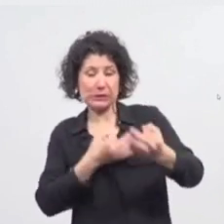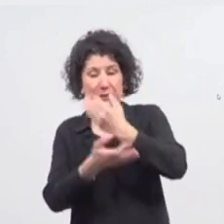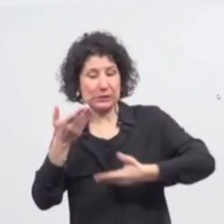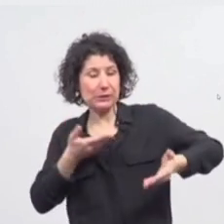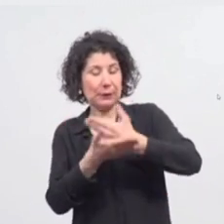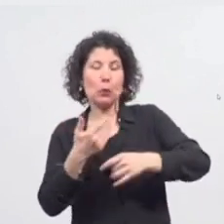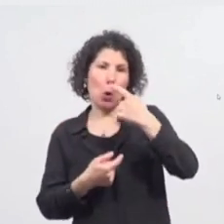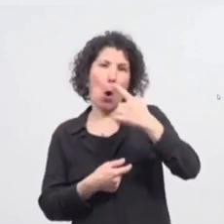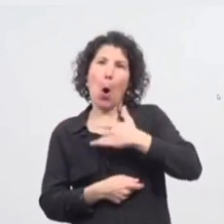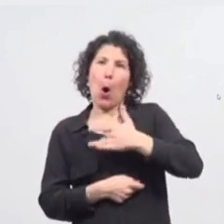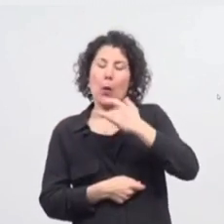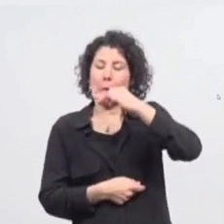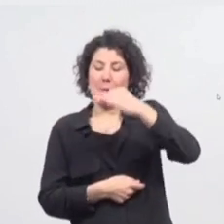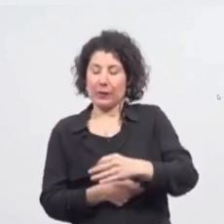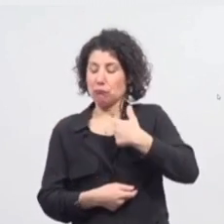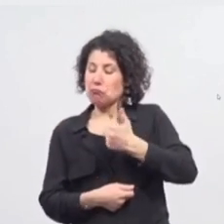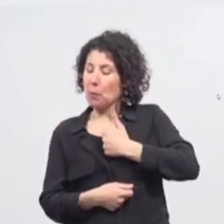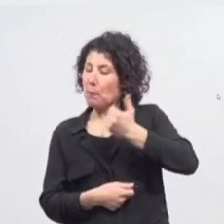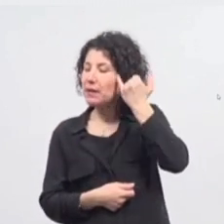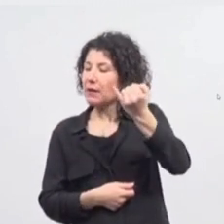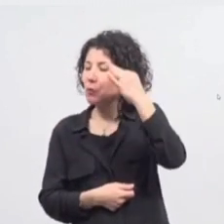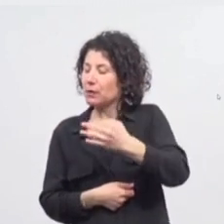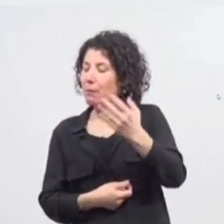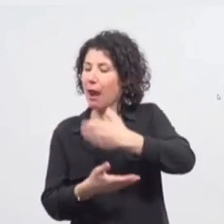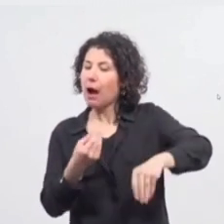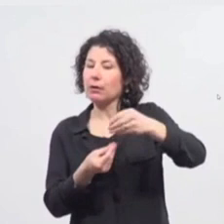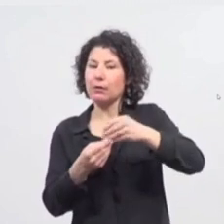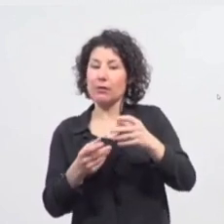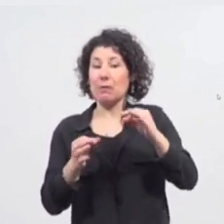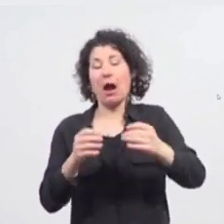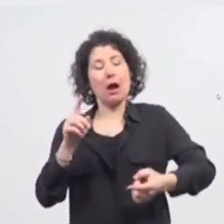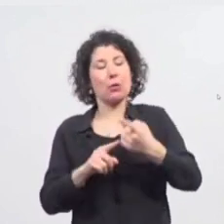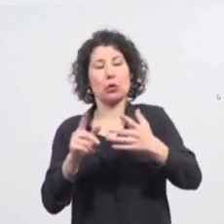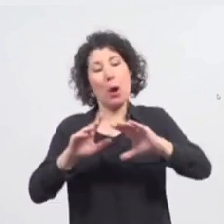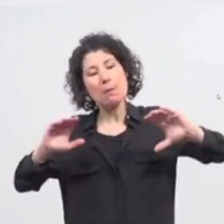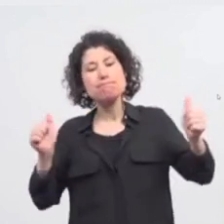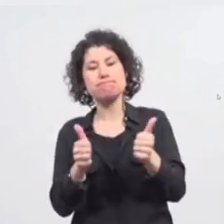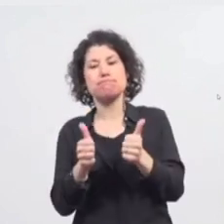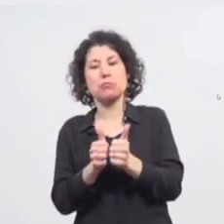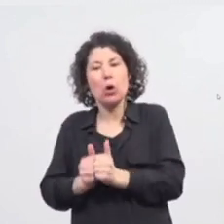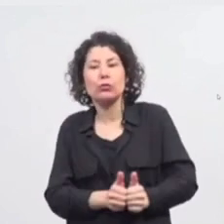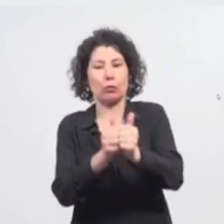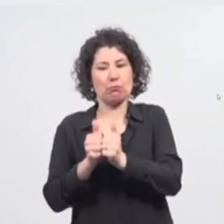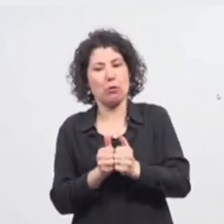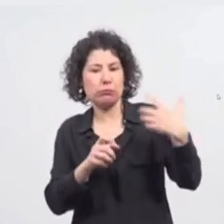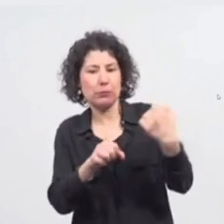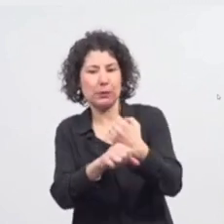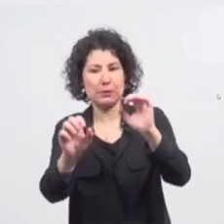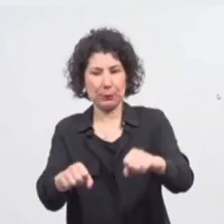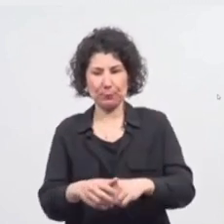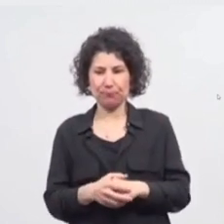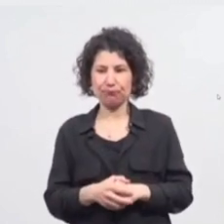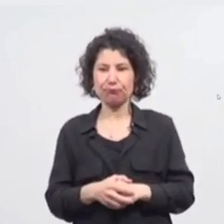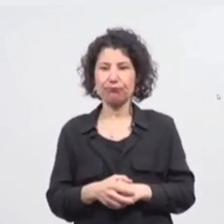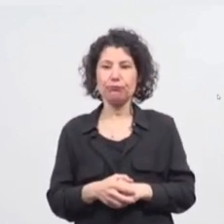nos propres idées, mais qui nous font dire encore une fois que ce n'est qu'en unissant nos forces que nous pouvons y parvenir. Évidemment, le deuxième